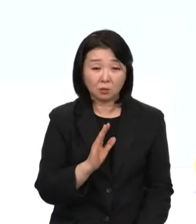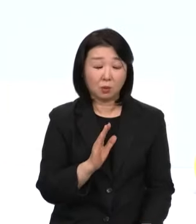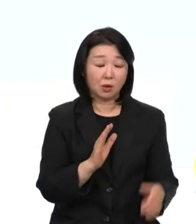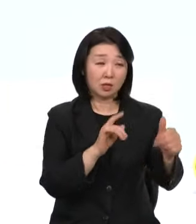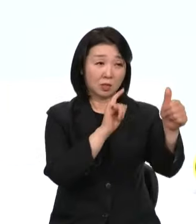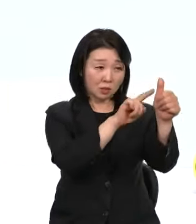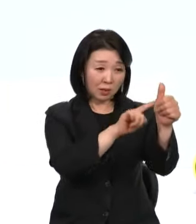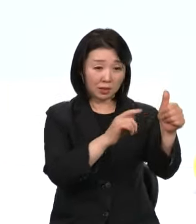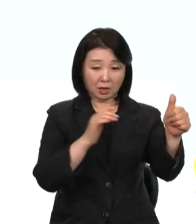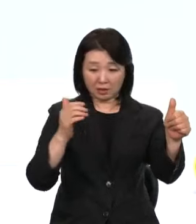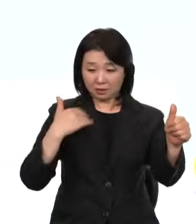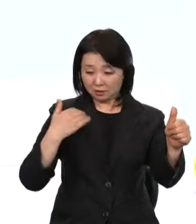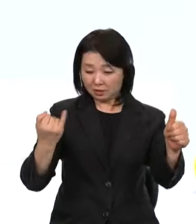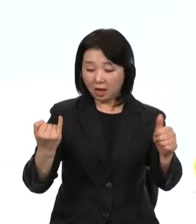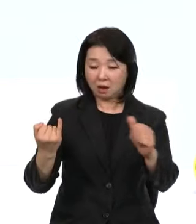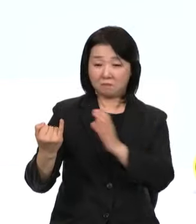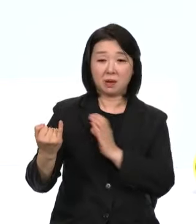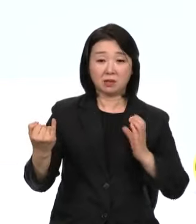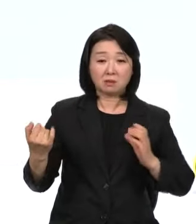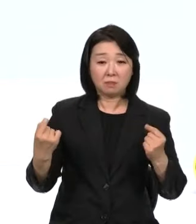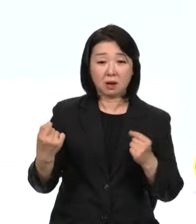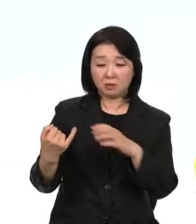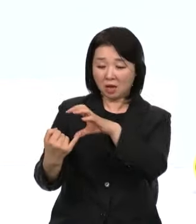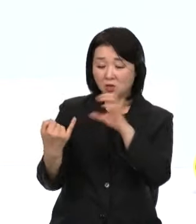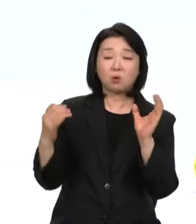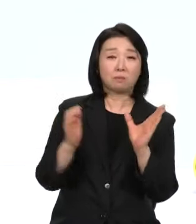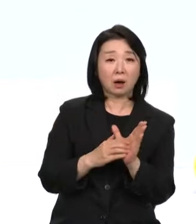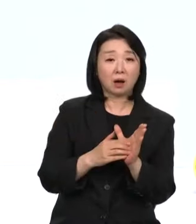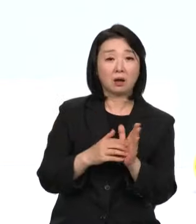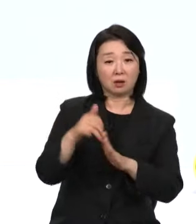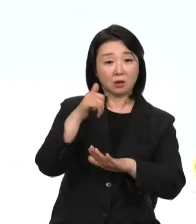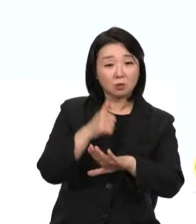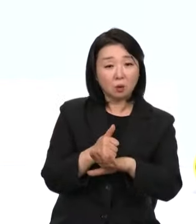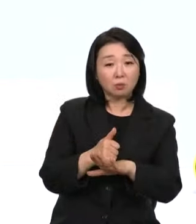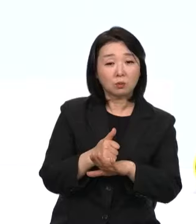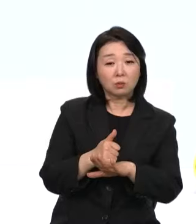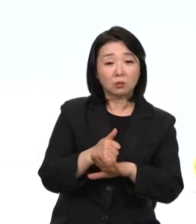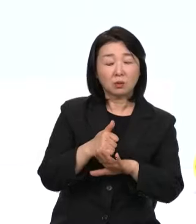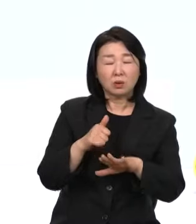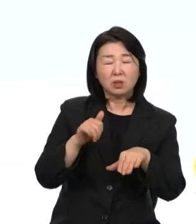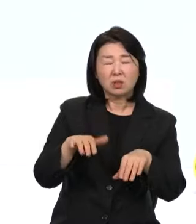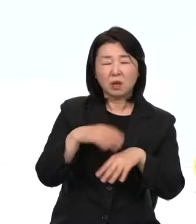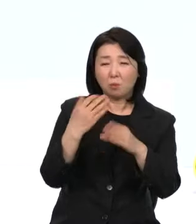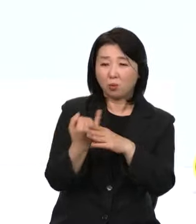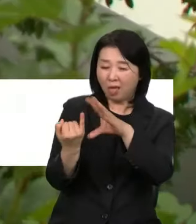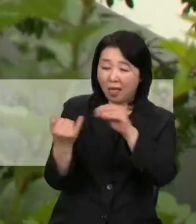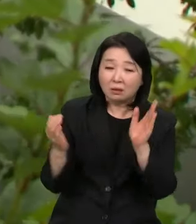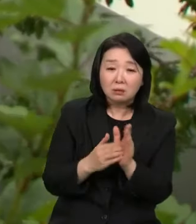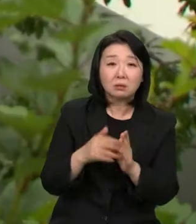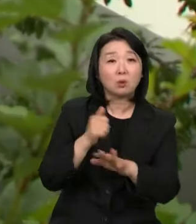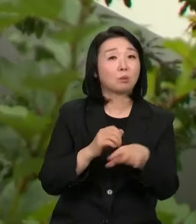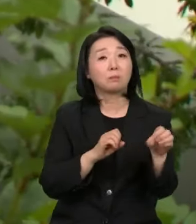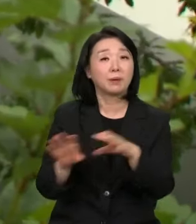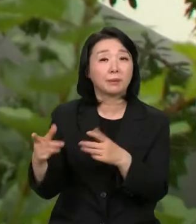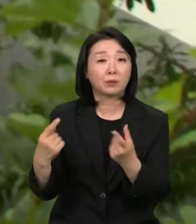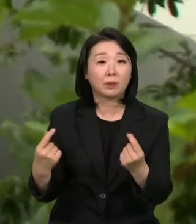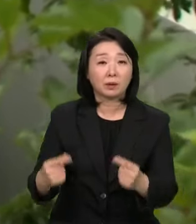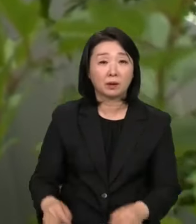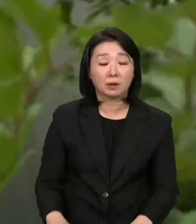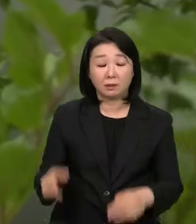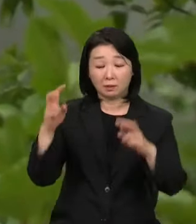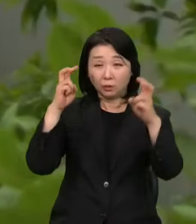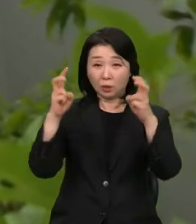배신했다고 생각하거든요. 저를 써먹을 만큼 다 써먹고 이제 약을 다 빨 만큼 빨아서. 그러면서